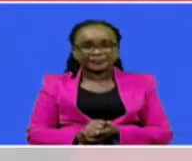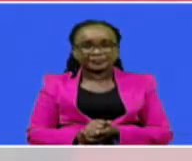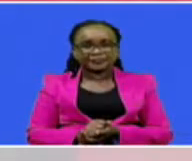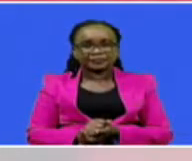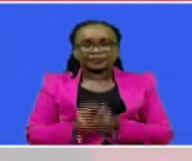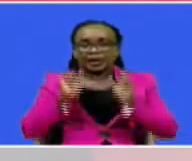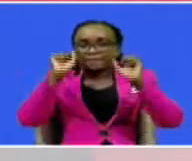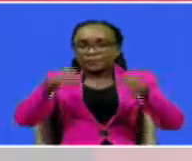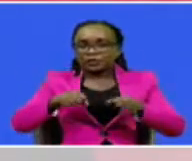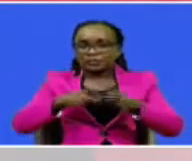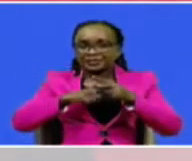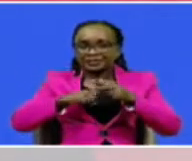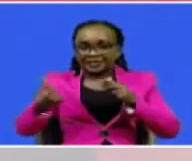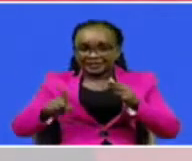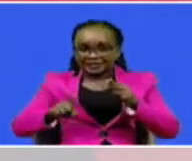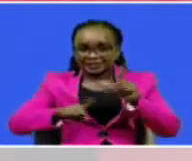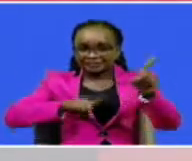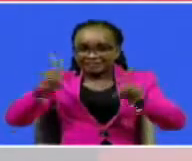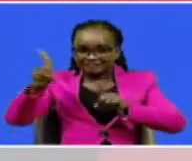unaweza kuanza safari na mtu